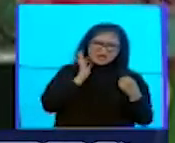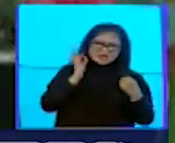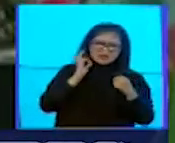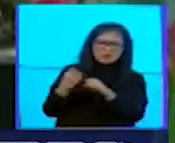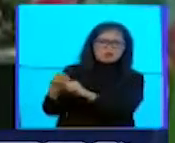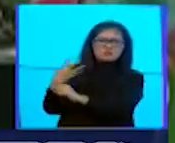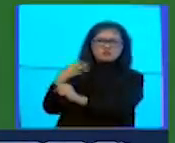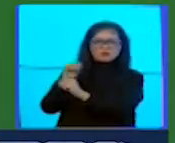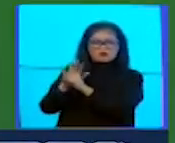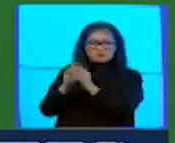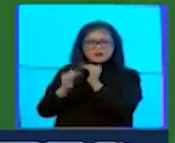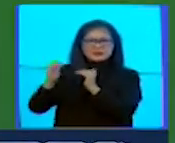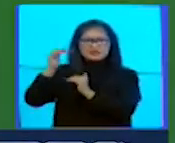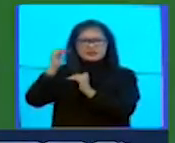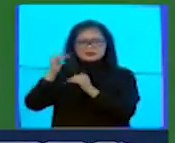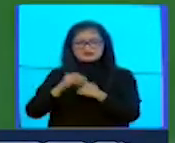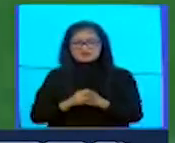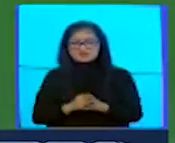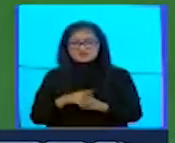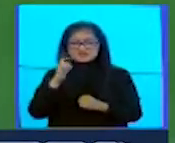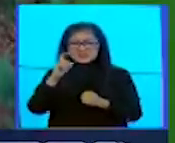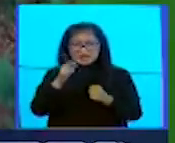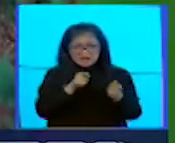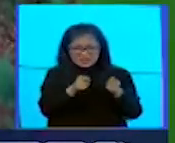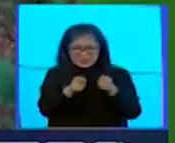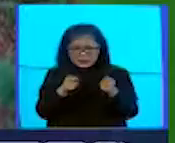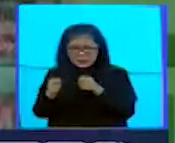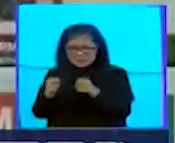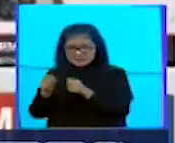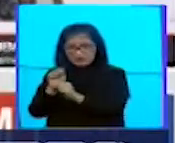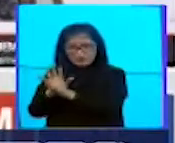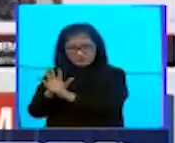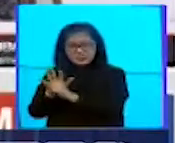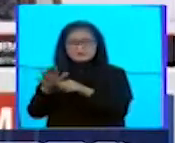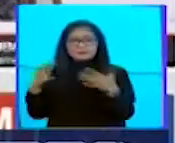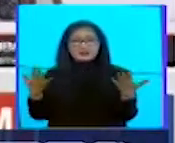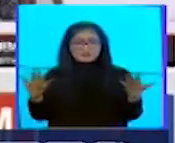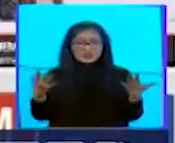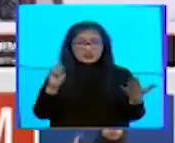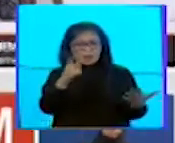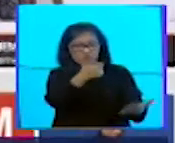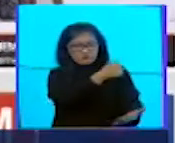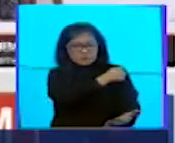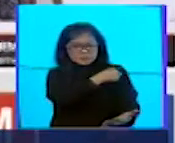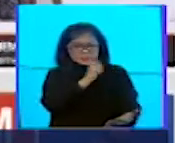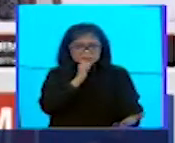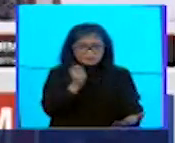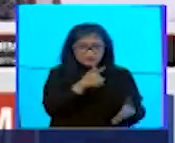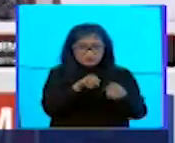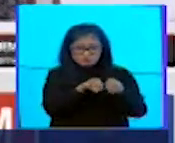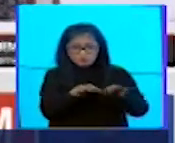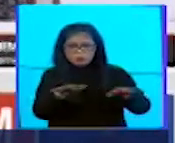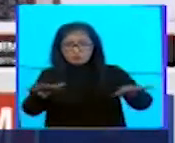kunci daripada penanganan pandai mikosis 19 adalah semakin banyak dan semakin cepat sasaran vaksinasi